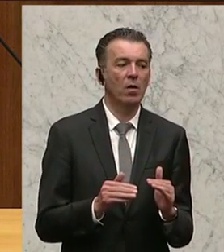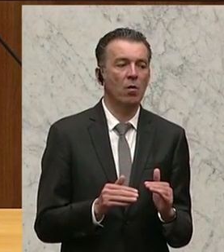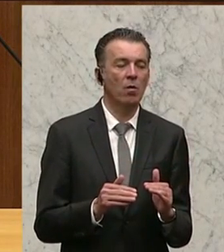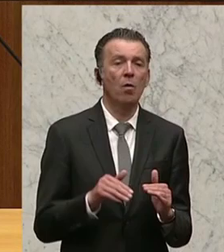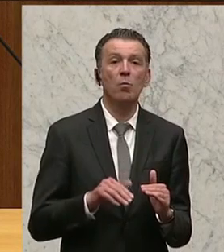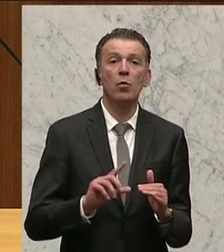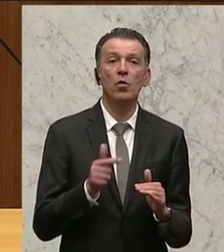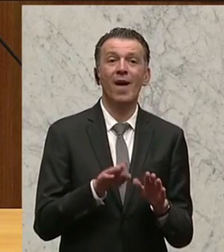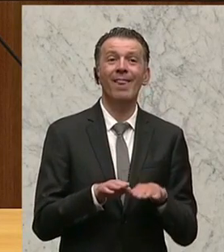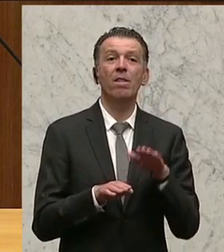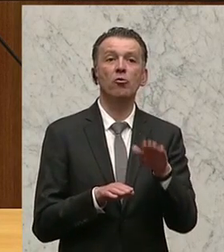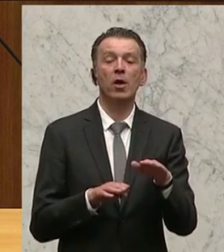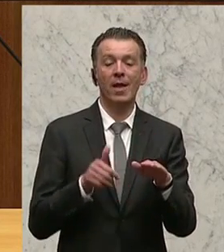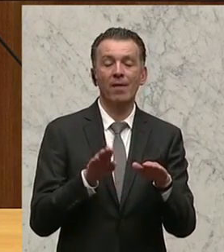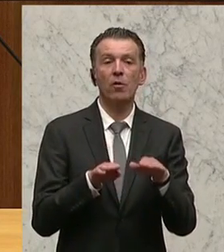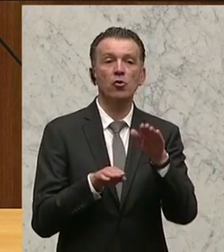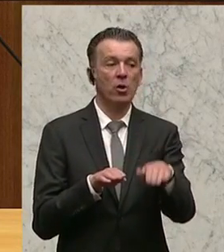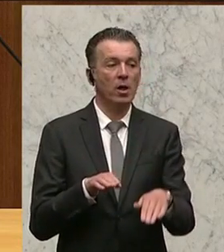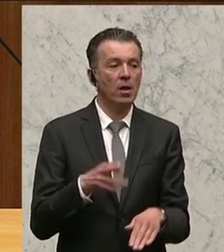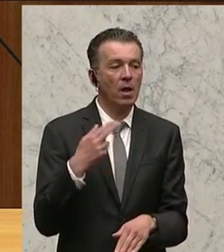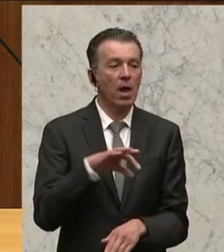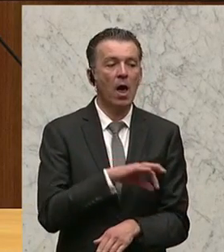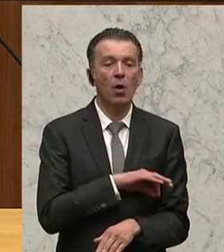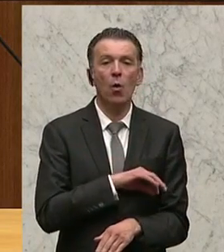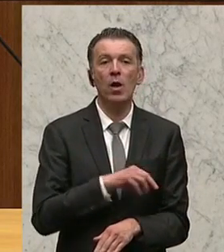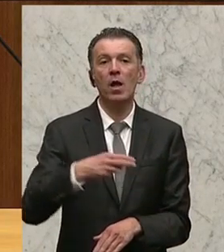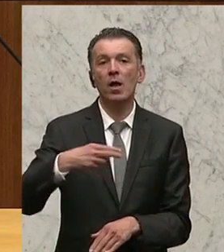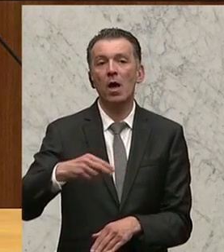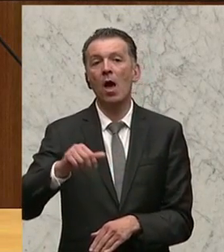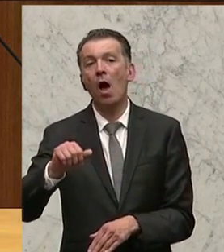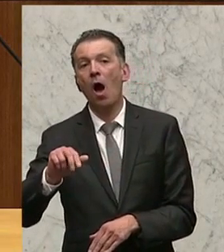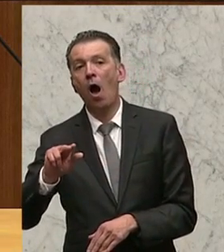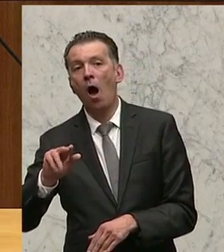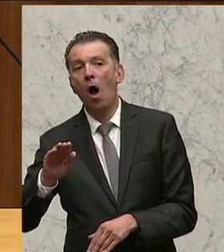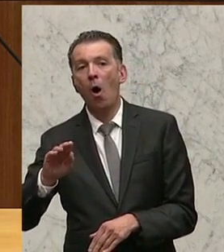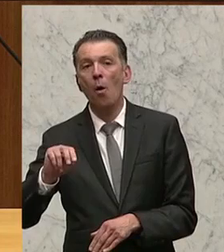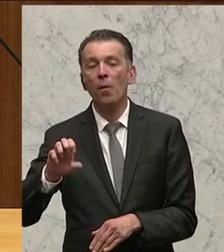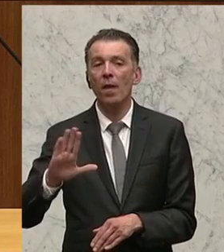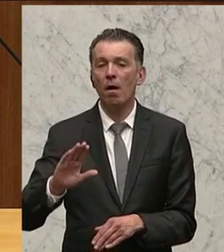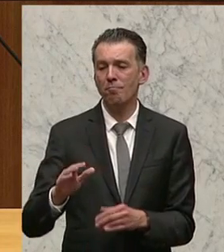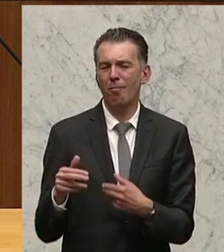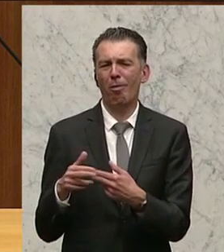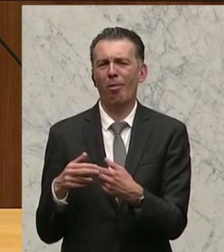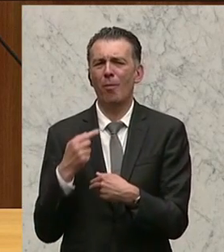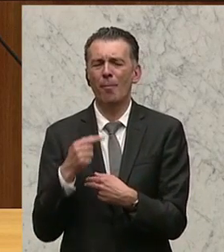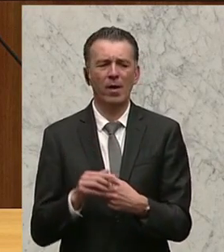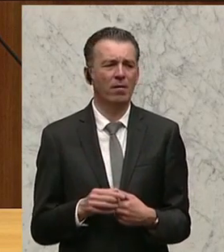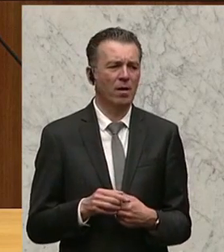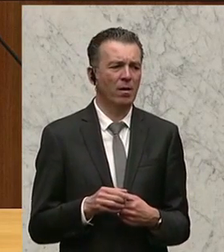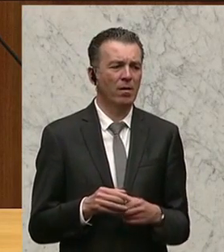Schritt sein muss. Der erste Schritt, Kollege Peter Hauben hat es in einem Nebensatz angesprochen, ist ja der, dass